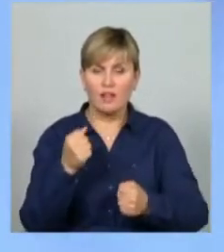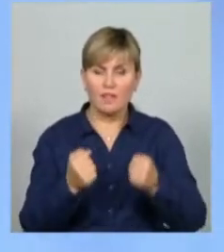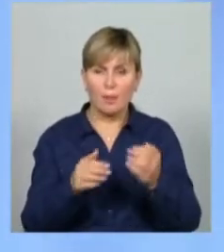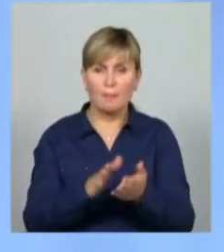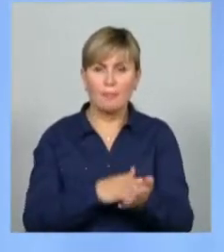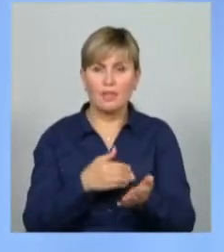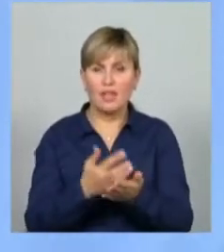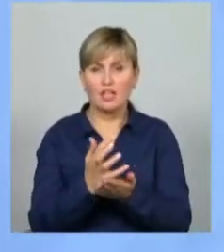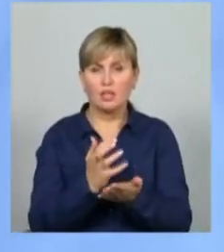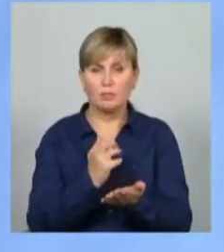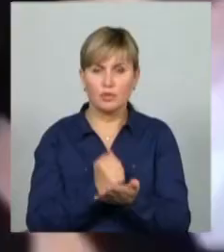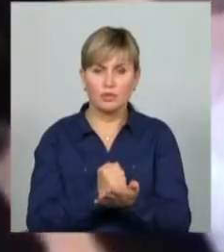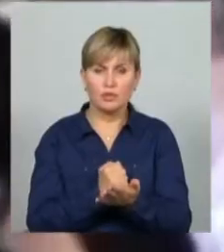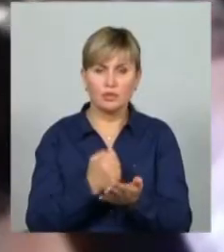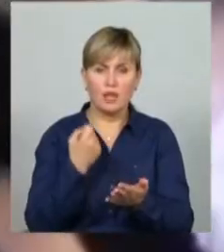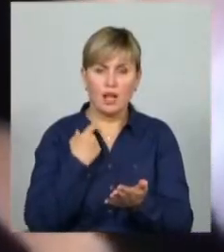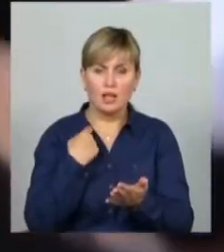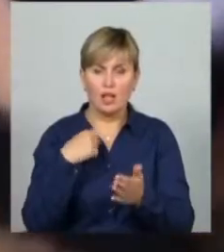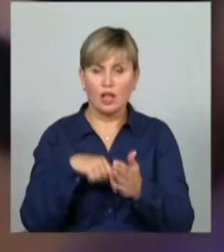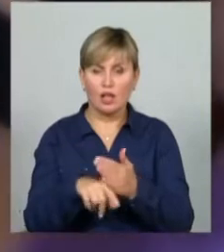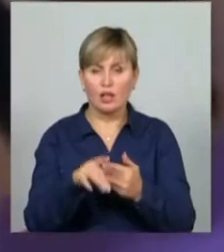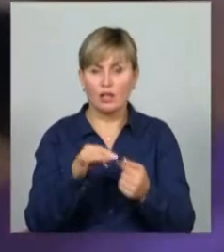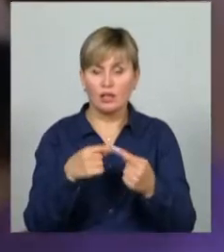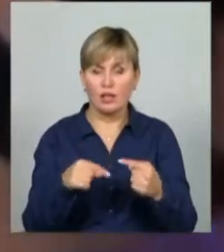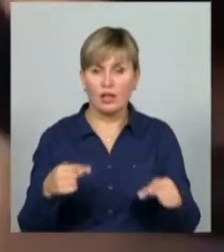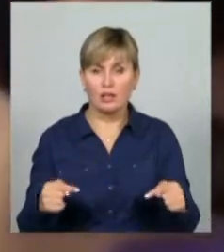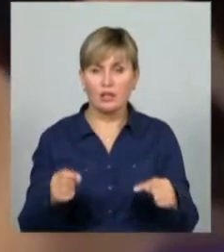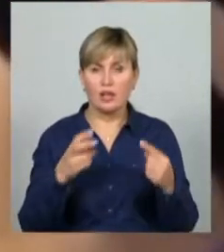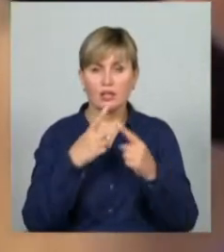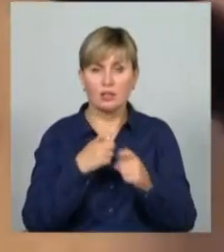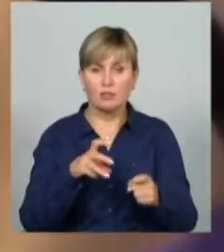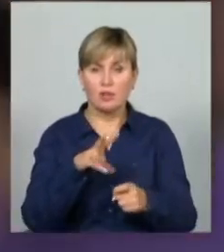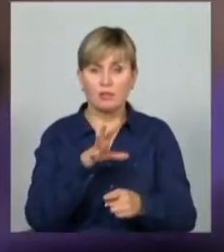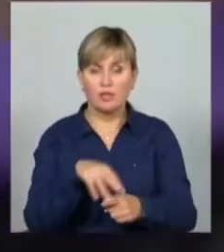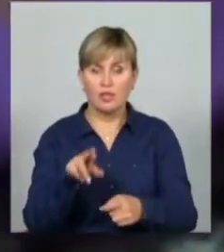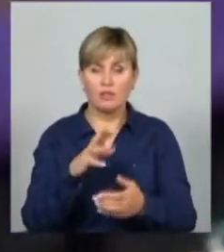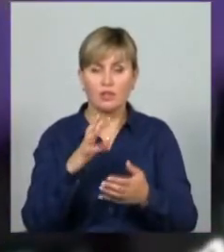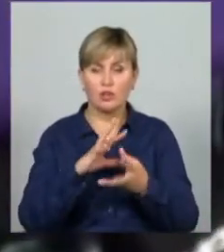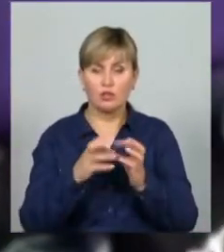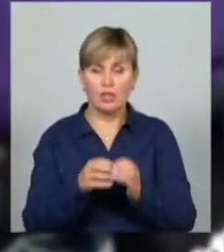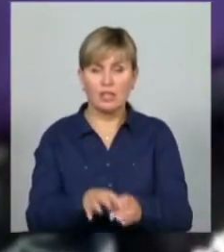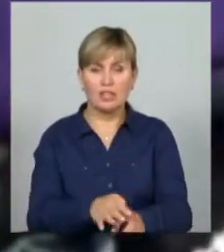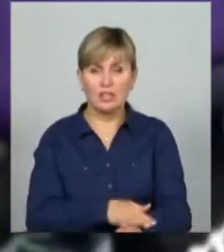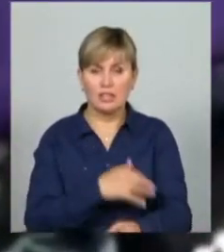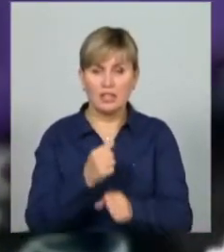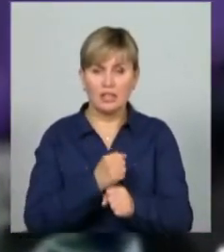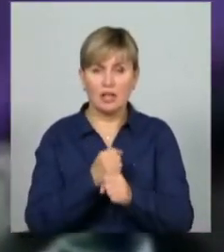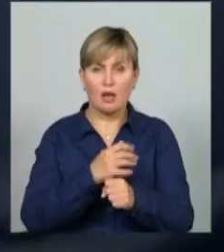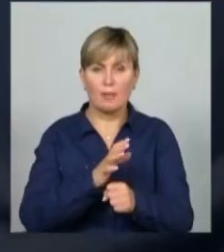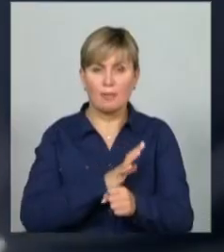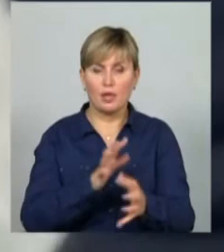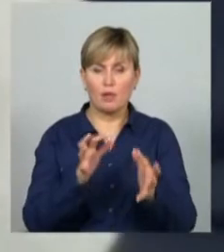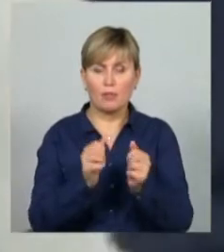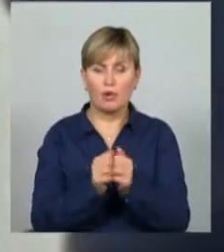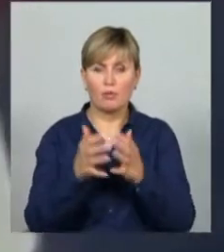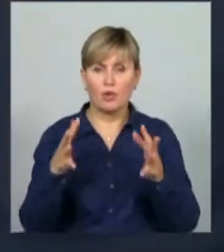масел, запчастей, алкогольных напитков и бытовых предметов. Как сообщили в МВД, в результате длительной разработки были обнаружены и пойманы